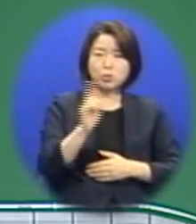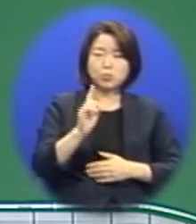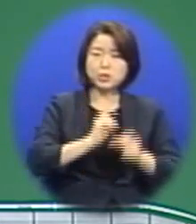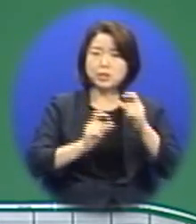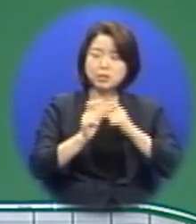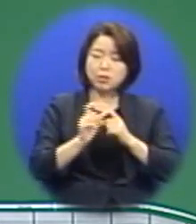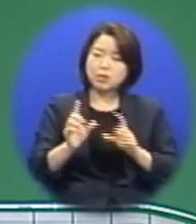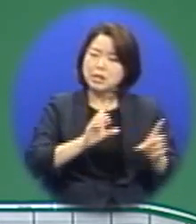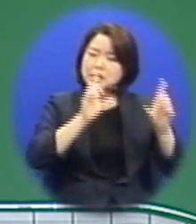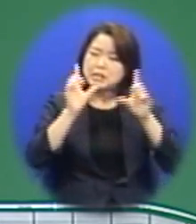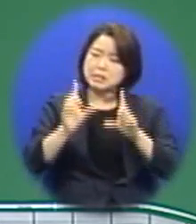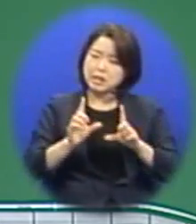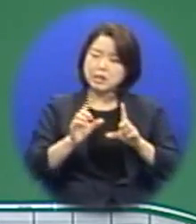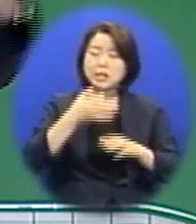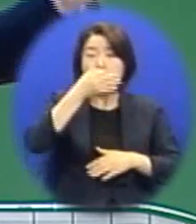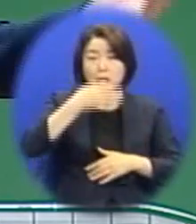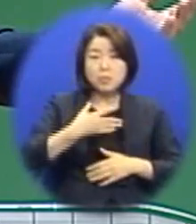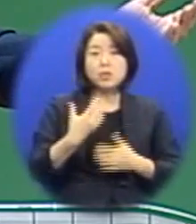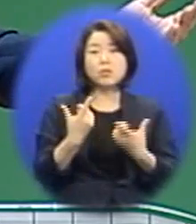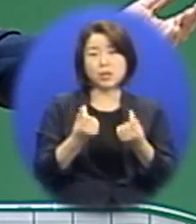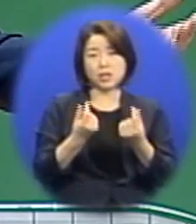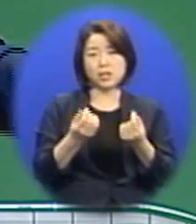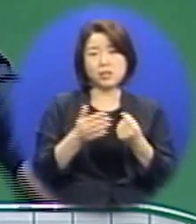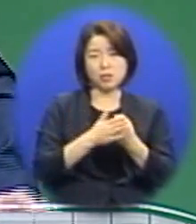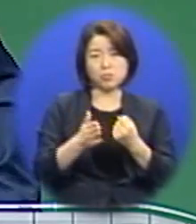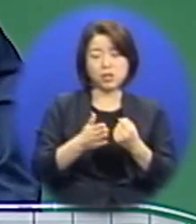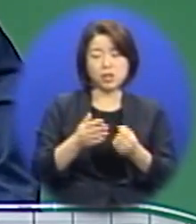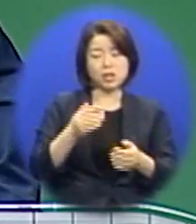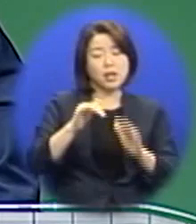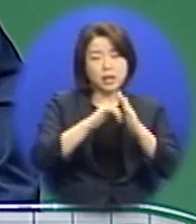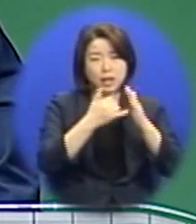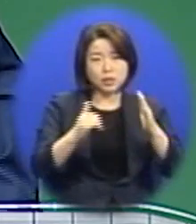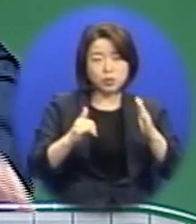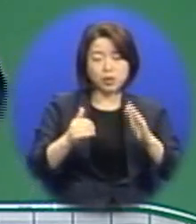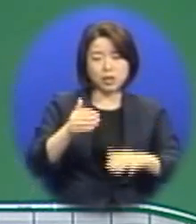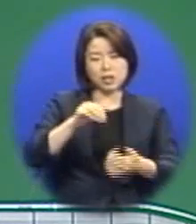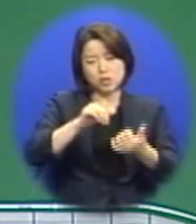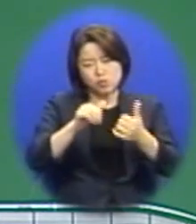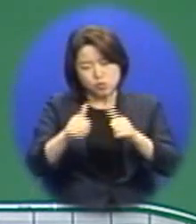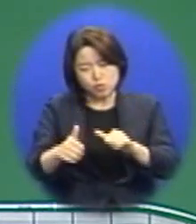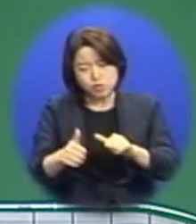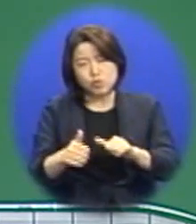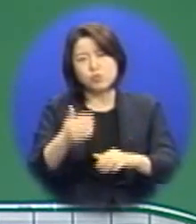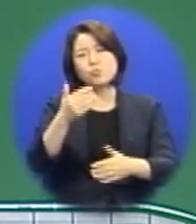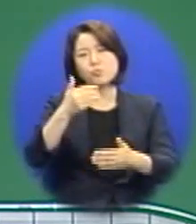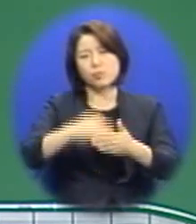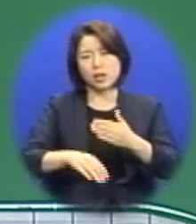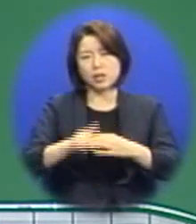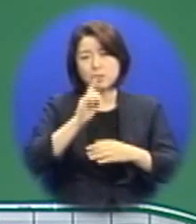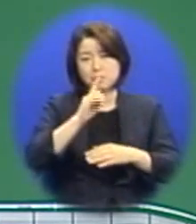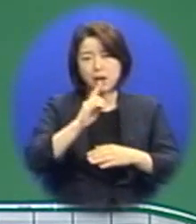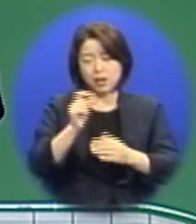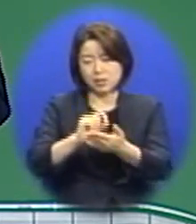살아날지 못할 것 같아서 가족들에게 유언도 했습니다. 하나님 왜 나에게 이렇게